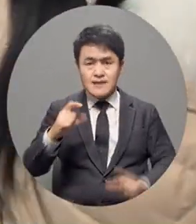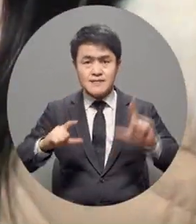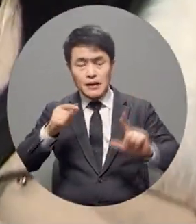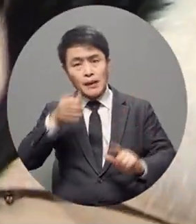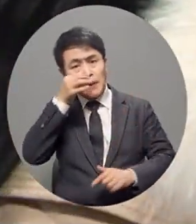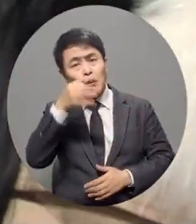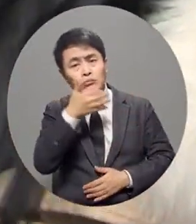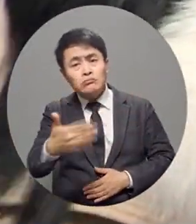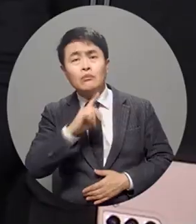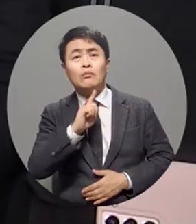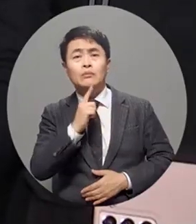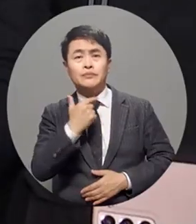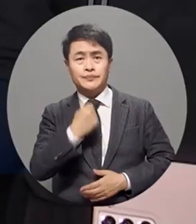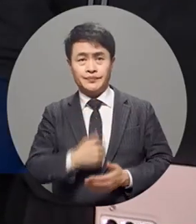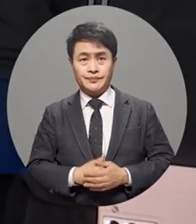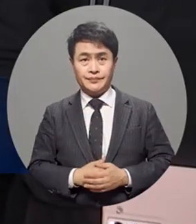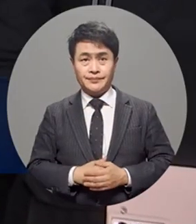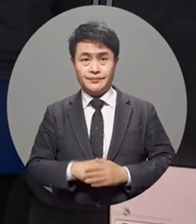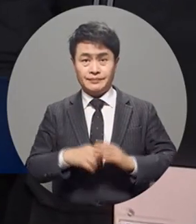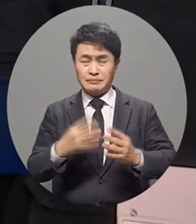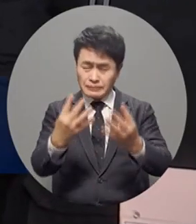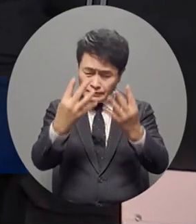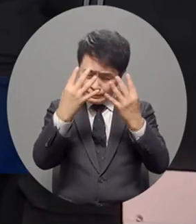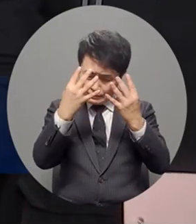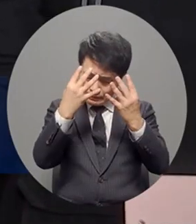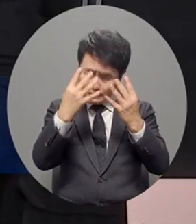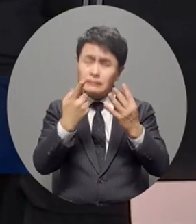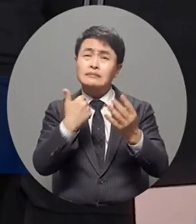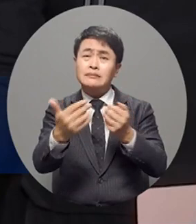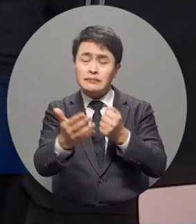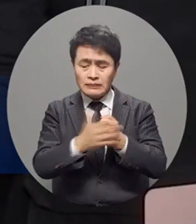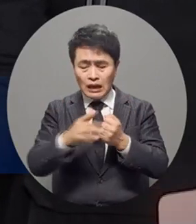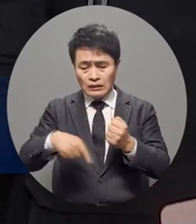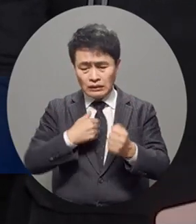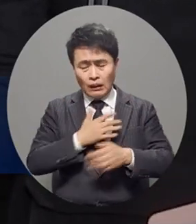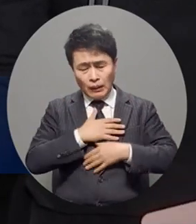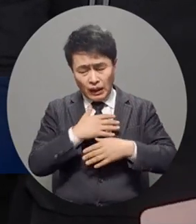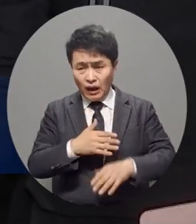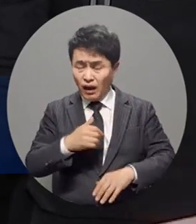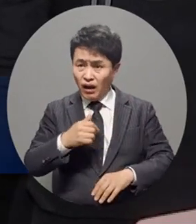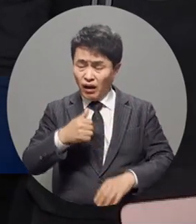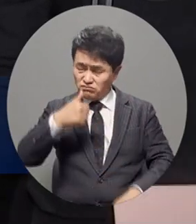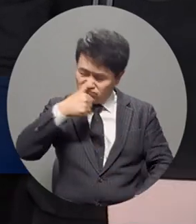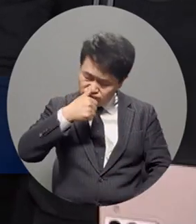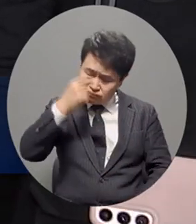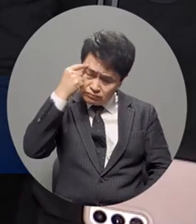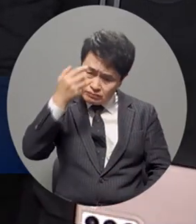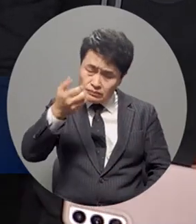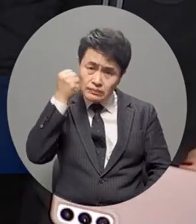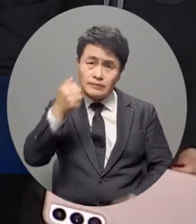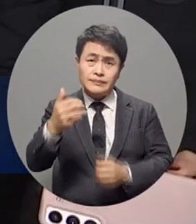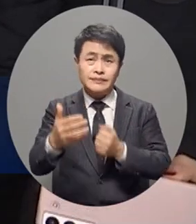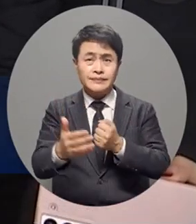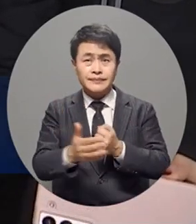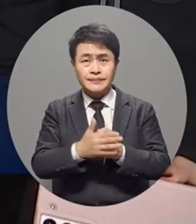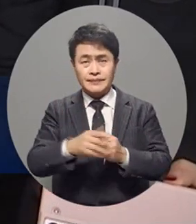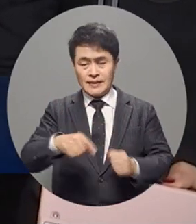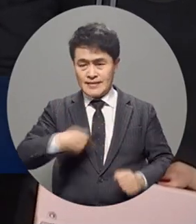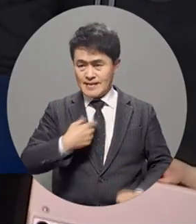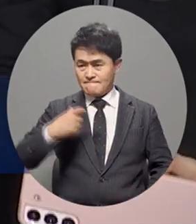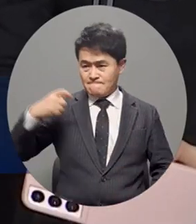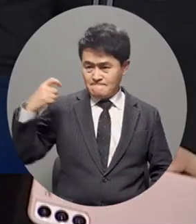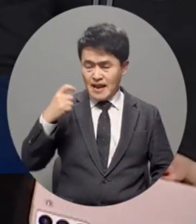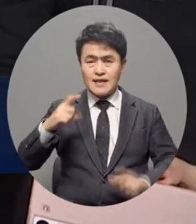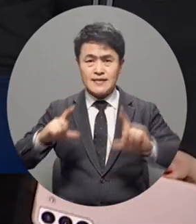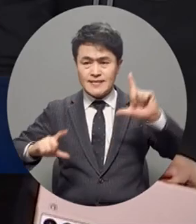싶었다고 말했습니다. 교도소 생활을 오래 하다 보니까 자기가 스스로 약하다고 느껴서 무시당한다는 생각이 드니까 자기가 강해 보이는